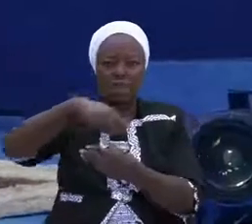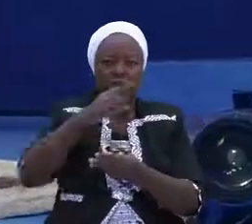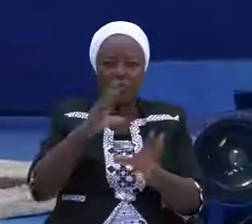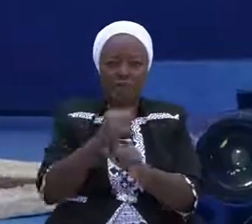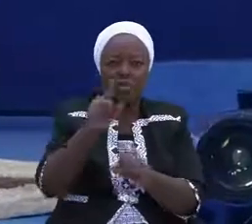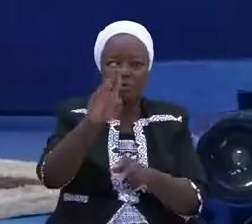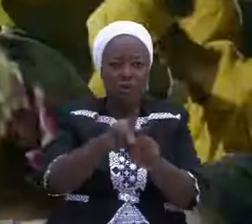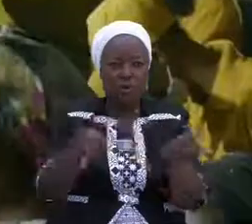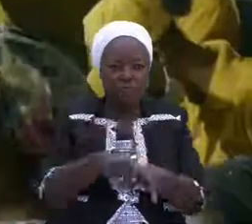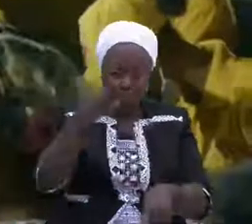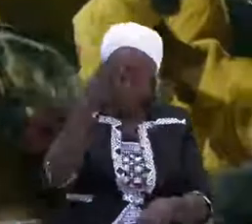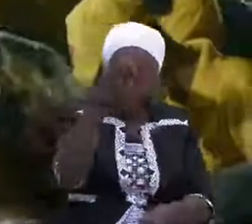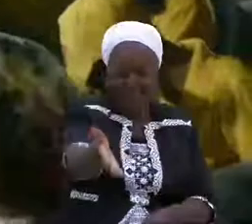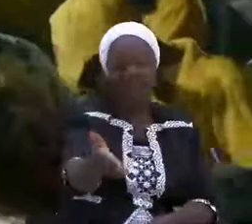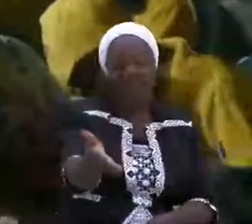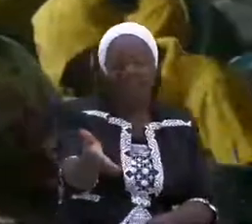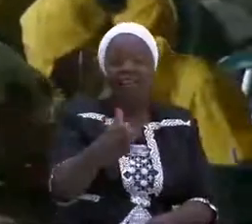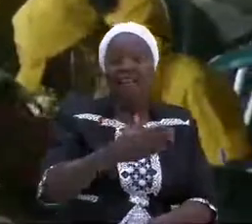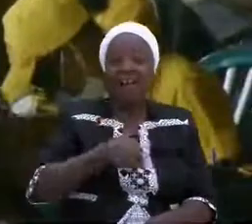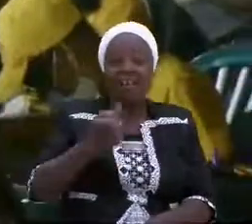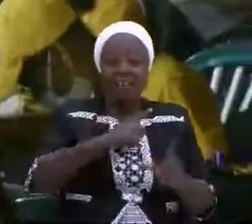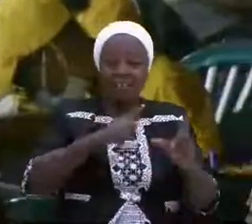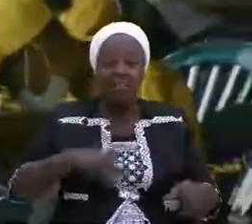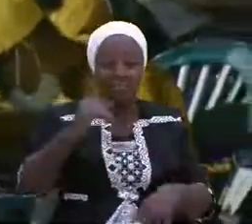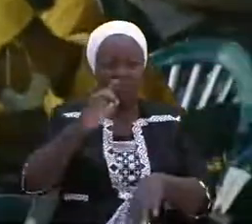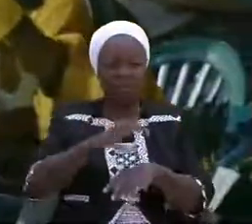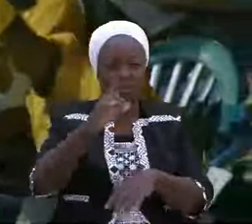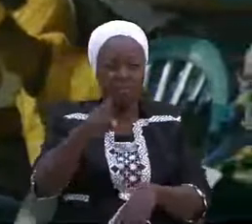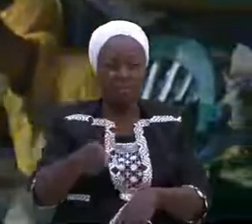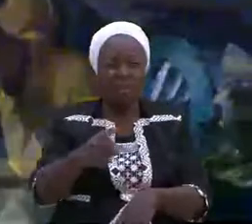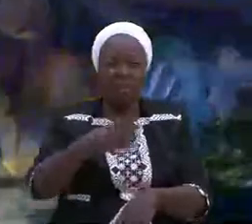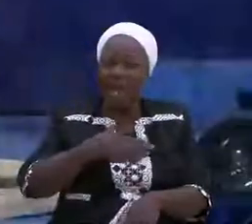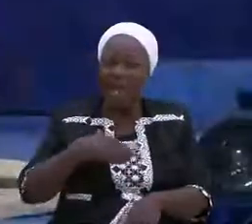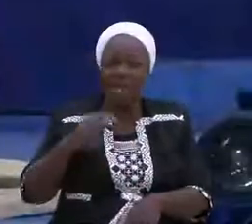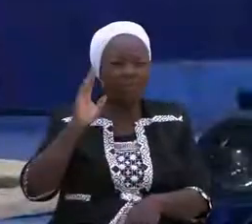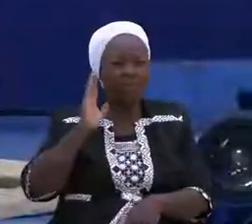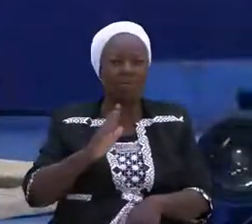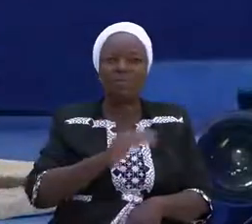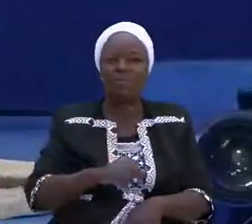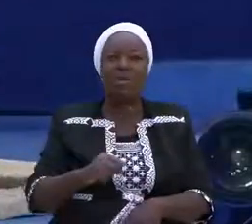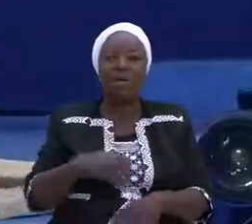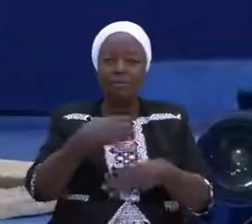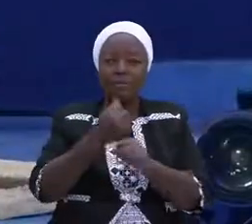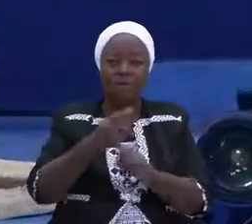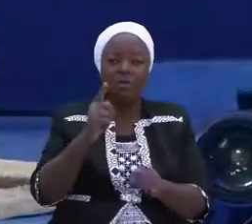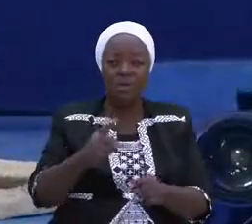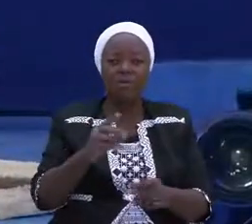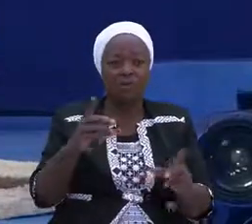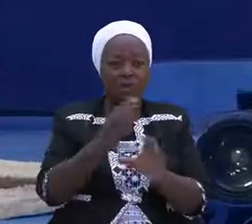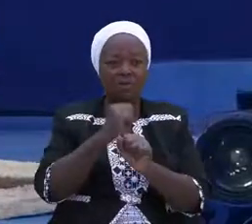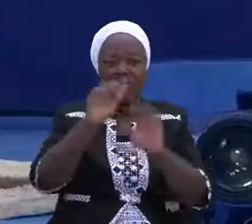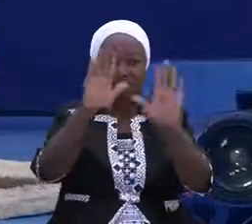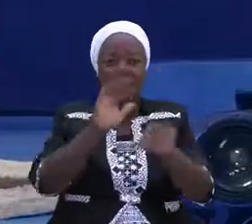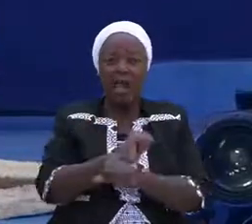Et il va arriver là où tu es là-bas. Et le Seigneur va te toucher, te transformer. Ensuite, par